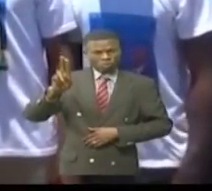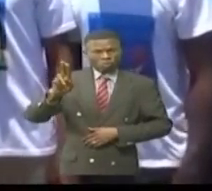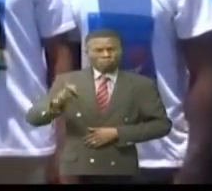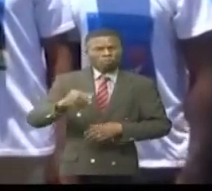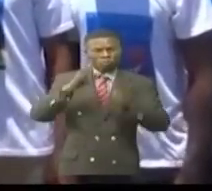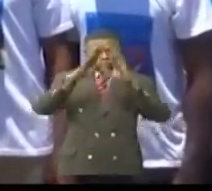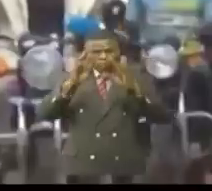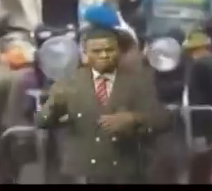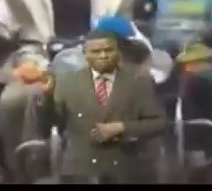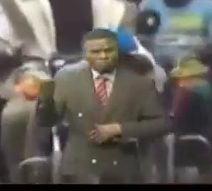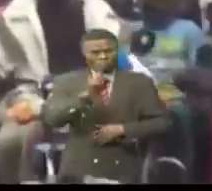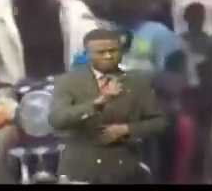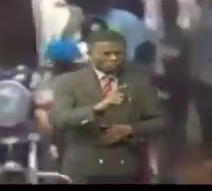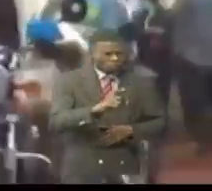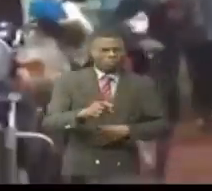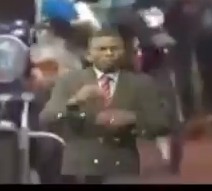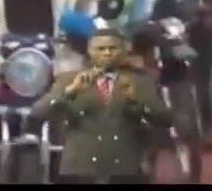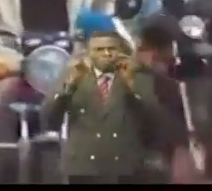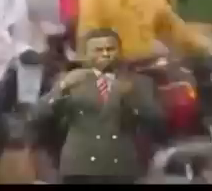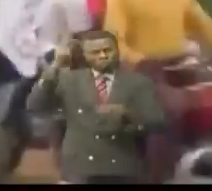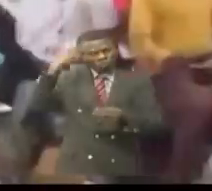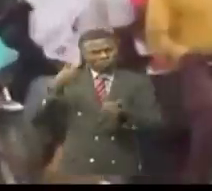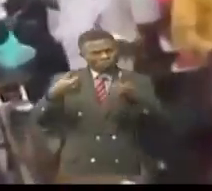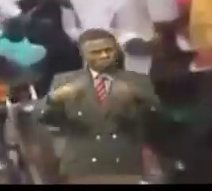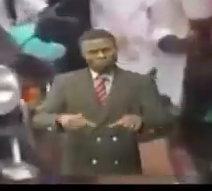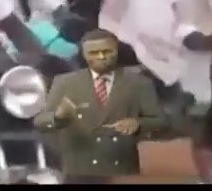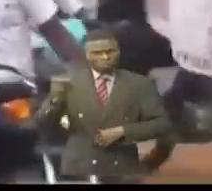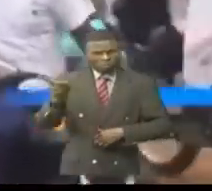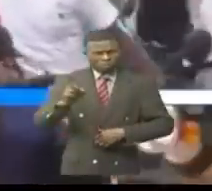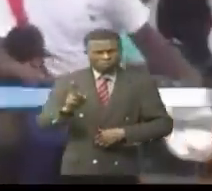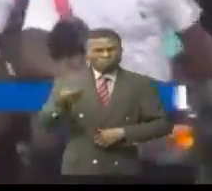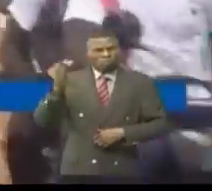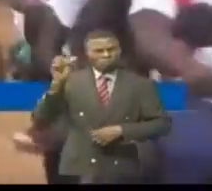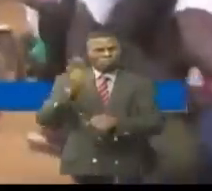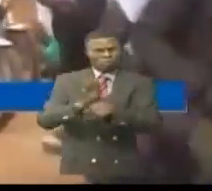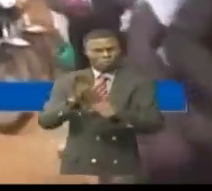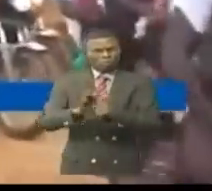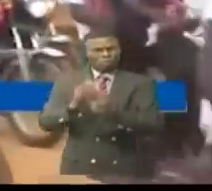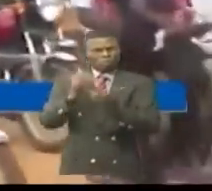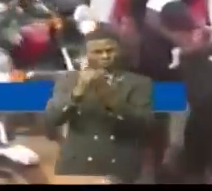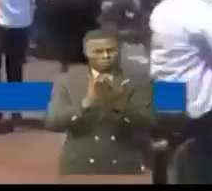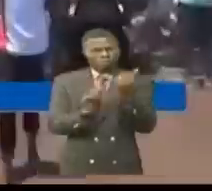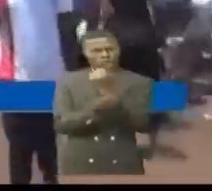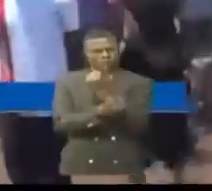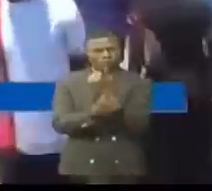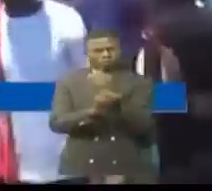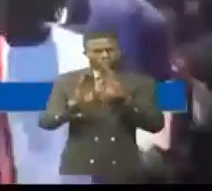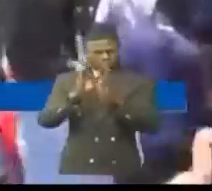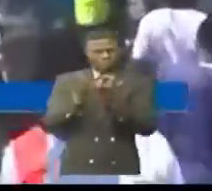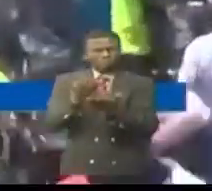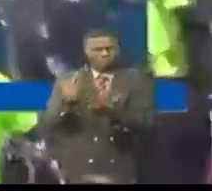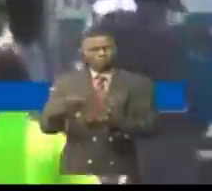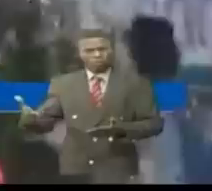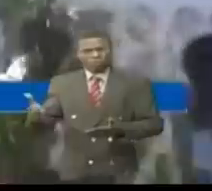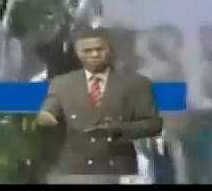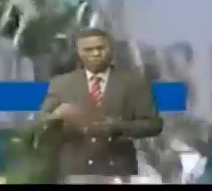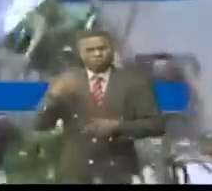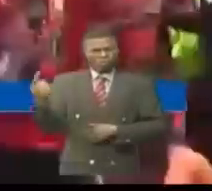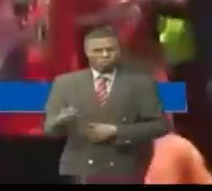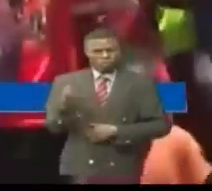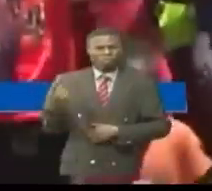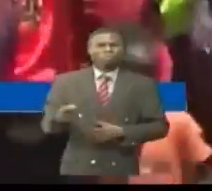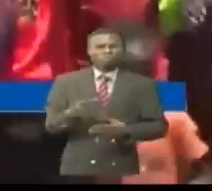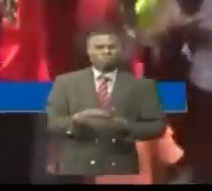ça y dépasse. Le café, le cacao, l'été, le quinquina, la vanille, pour ne citer que cela, font partie des produits pérennes que se charge de